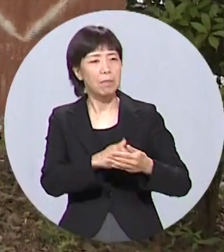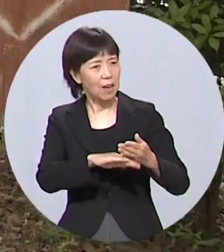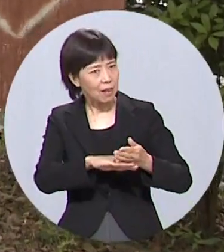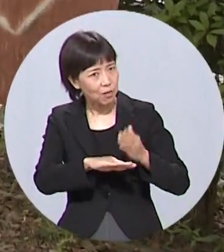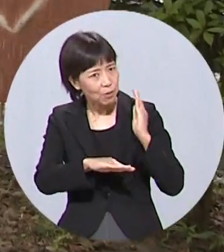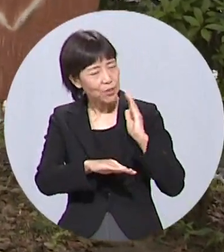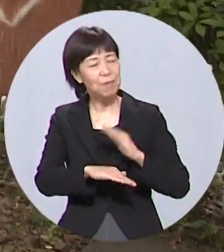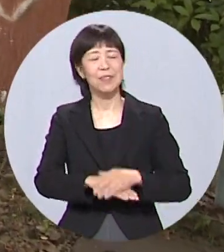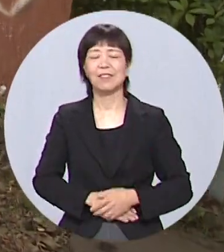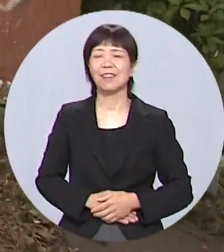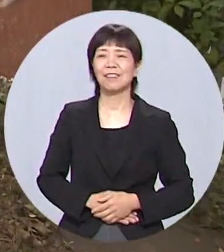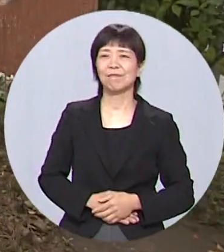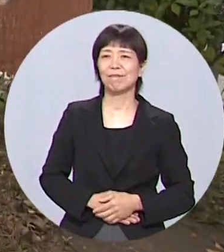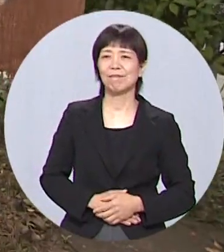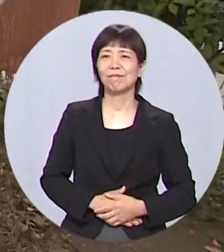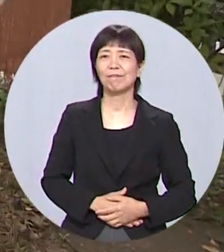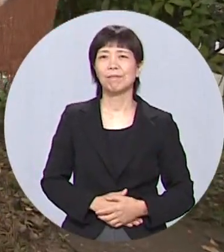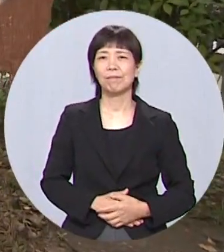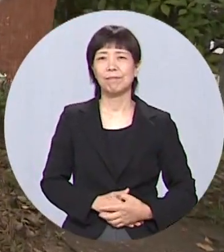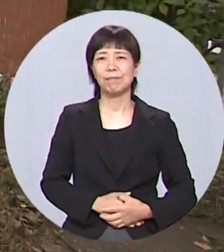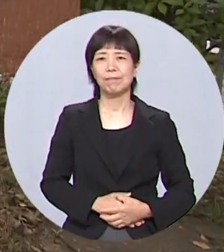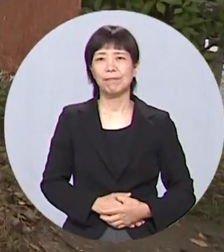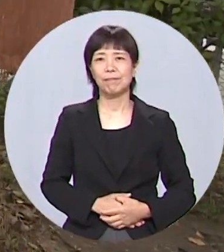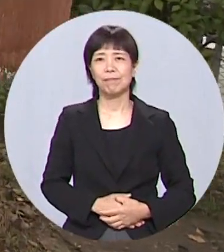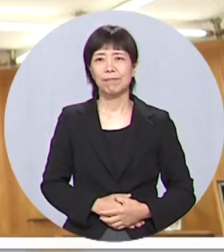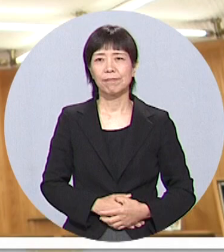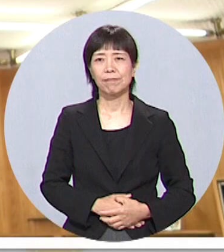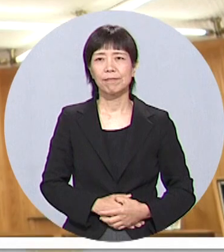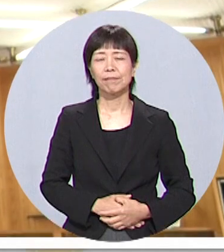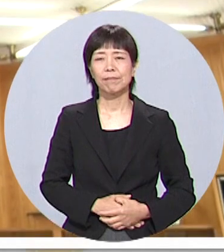ございました。 ありがとうございました。